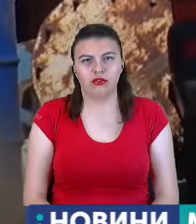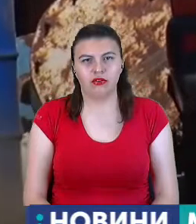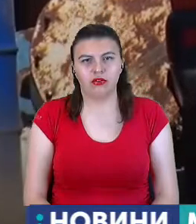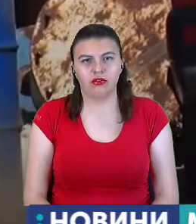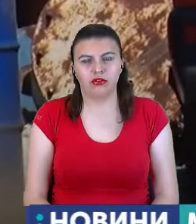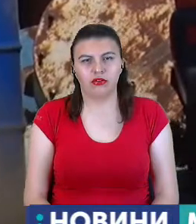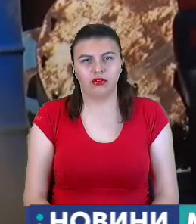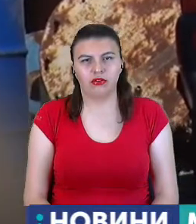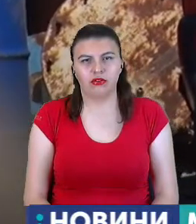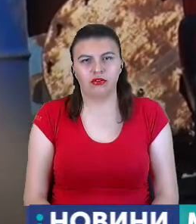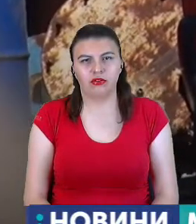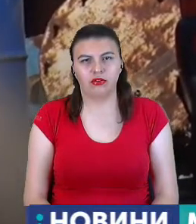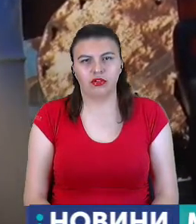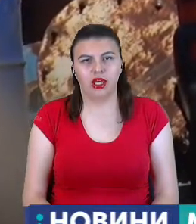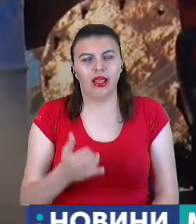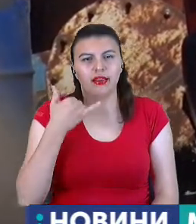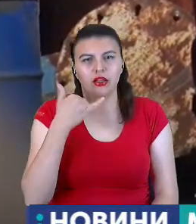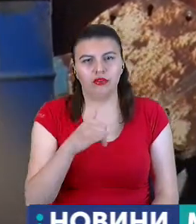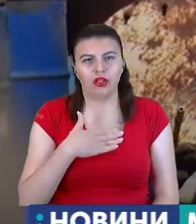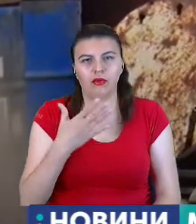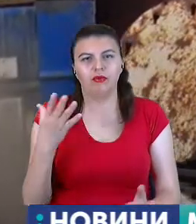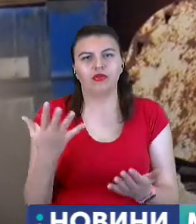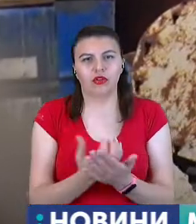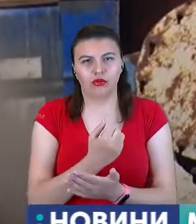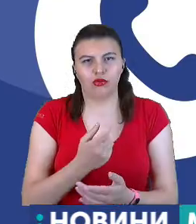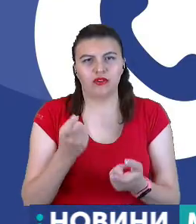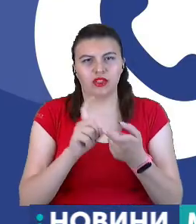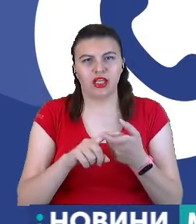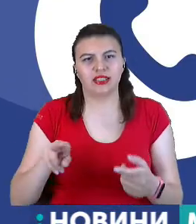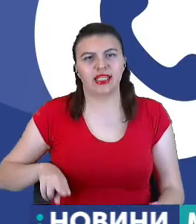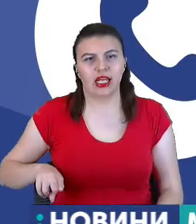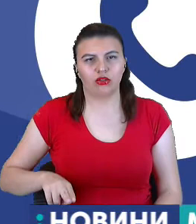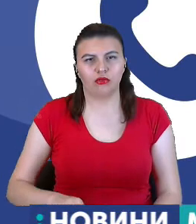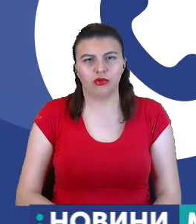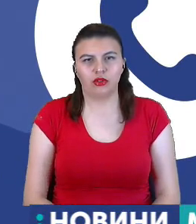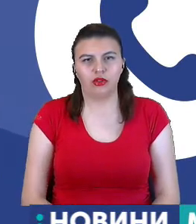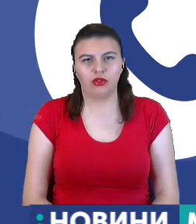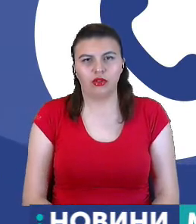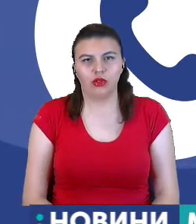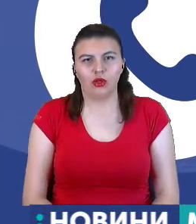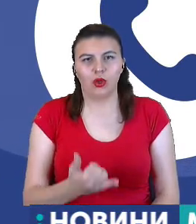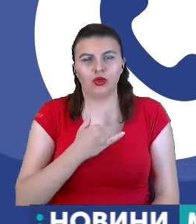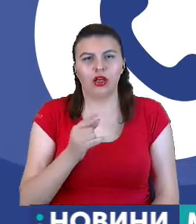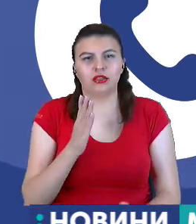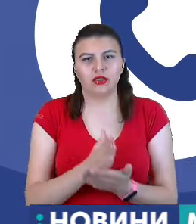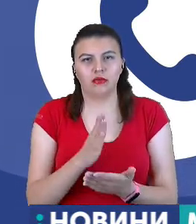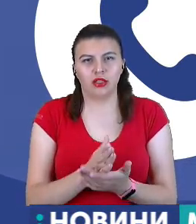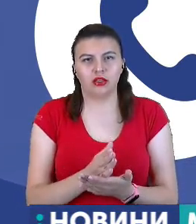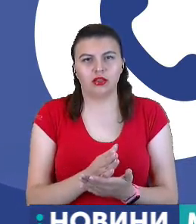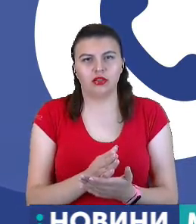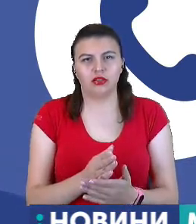ненормально. Телефоном нам вдалося зв'язатися з директором. Єдине, що у нас є